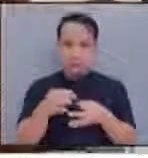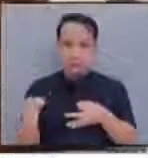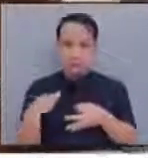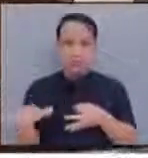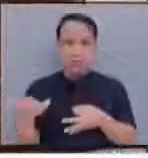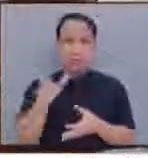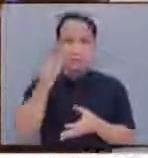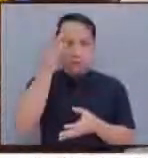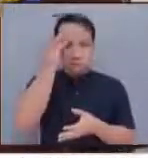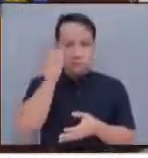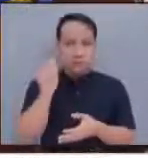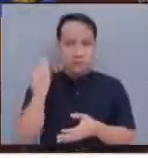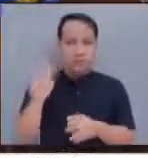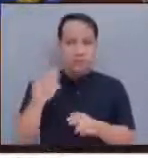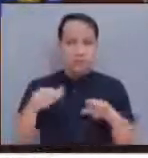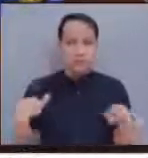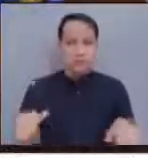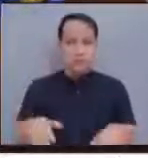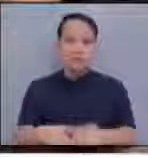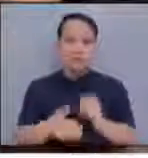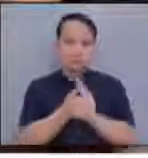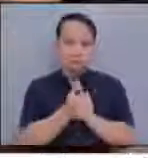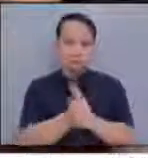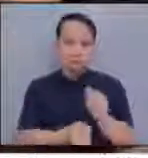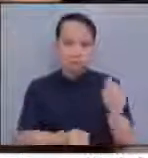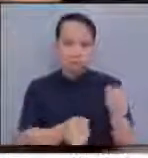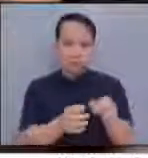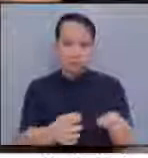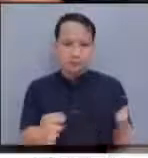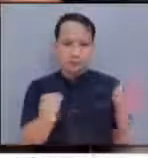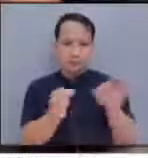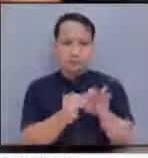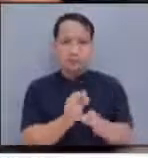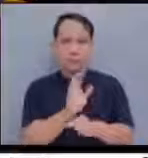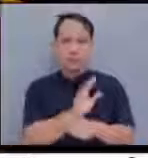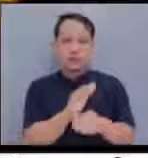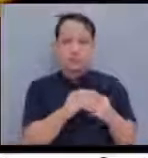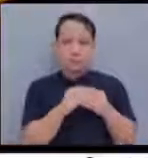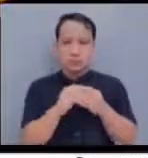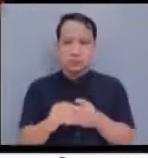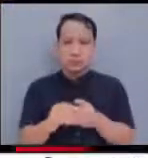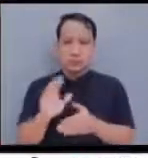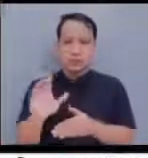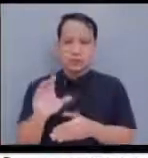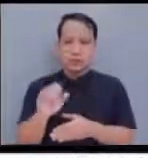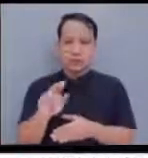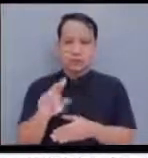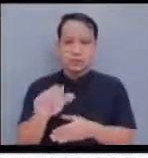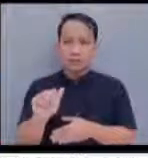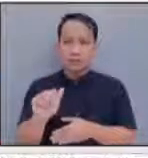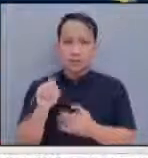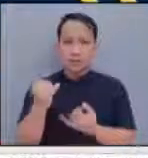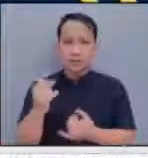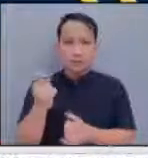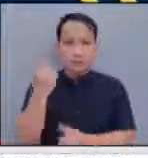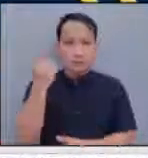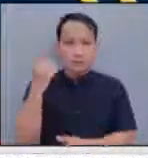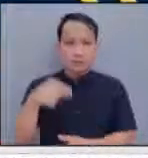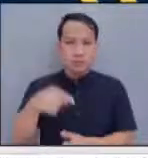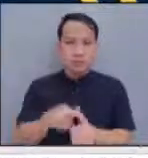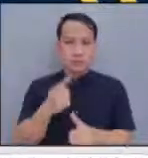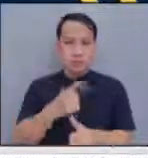nila. Ayon sa isang eksperto, mahalagang bahagi ng pamumuno ng Pangulo ang SONA, lalo na ang unang beses. It